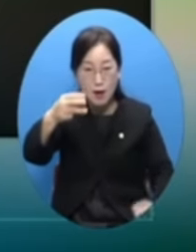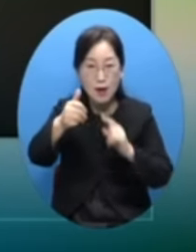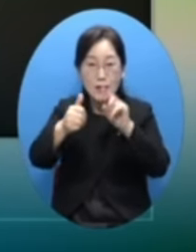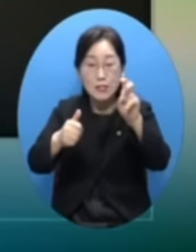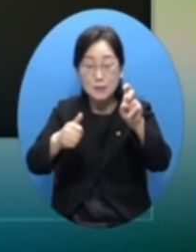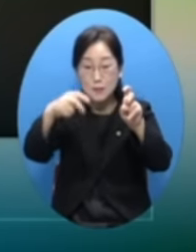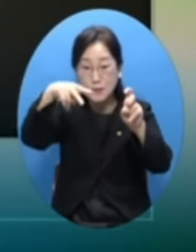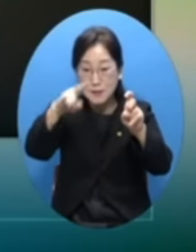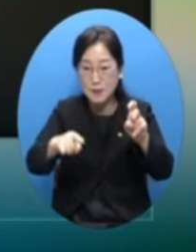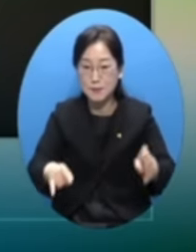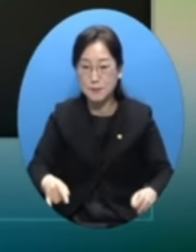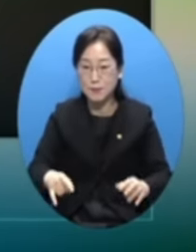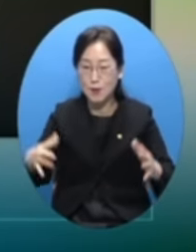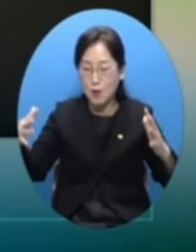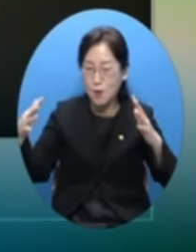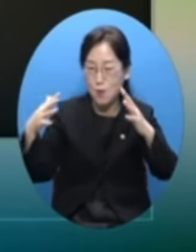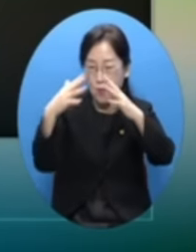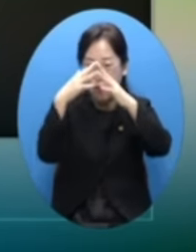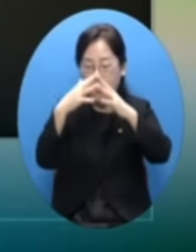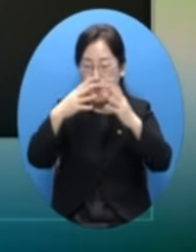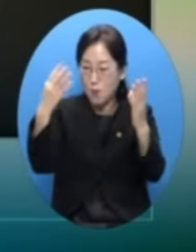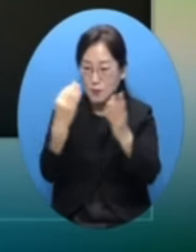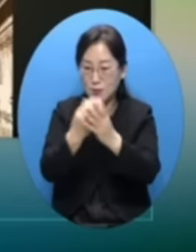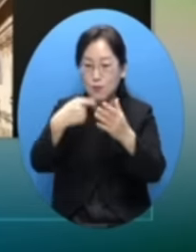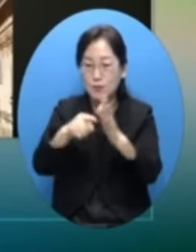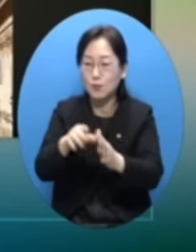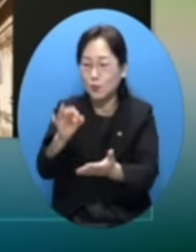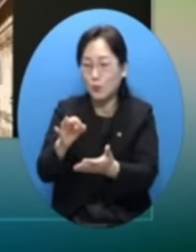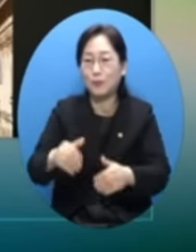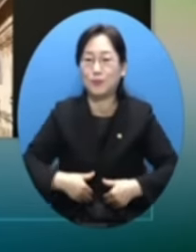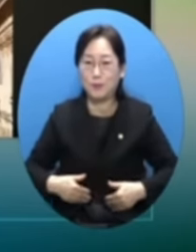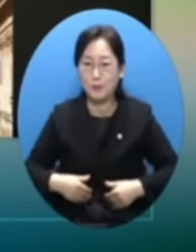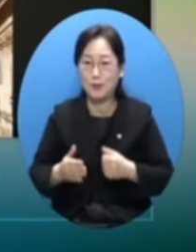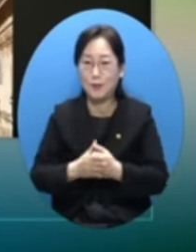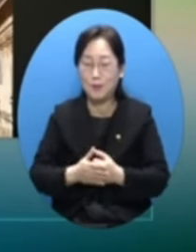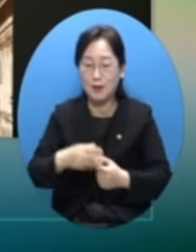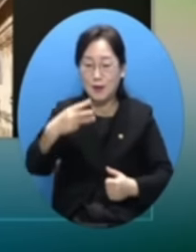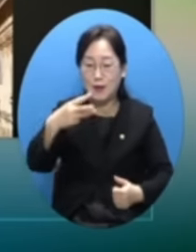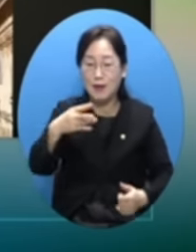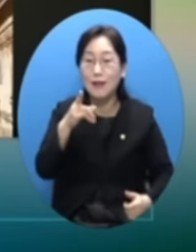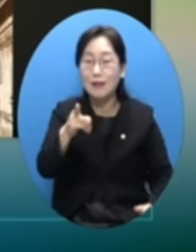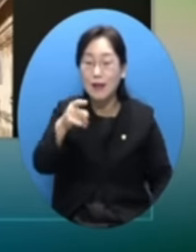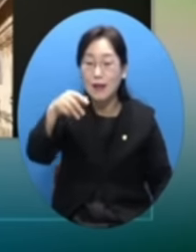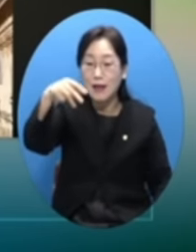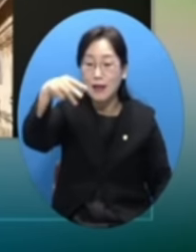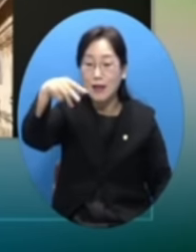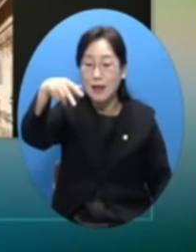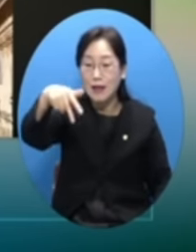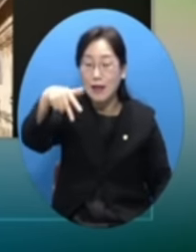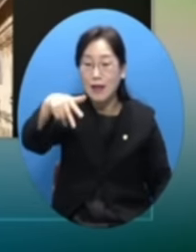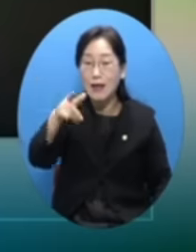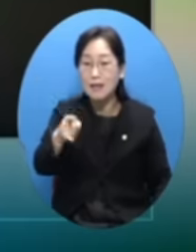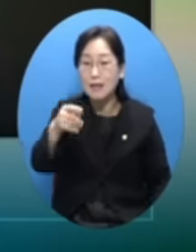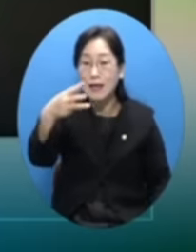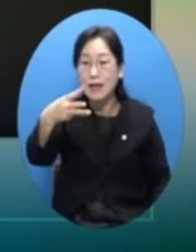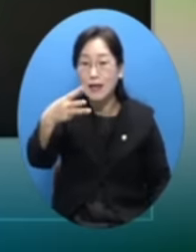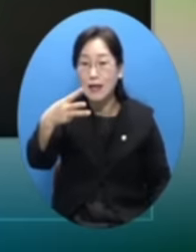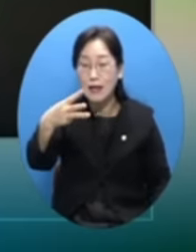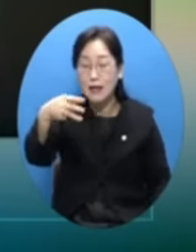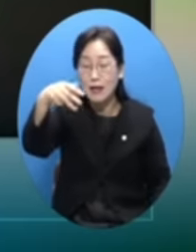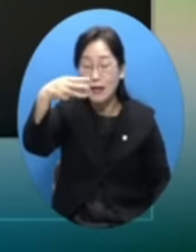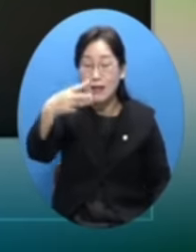성당을 완공하기 위해서 많이 돈이 필요하니까 테첼이라고 하는 그때 저것이 지어진 것인데